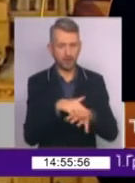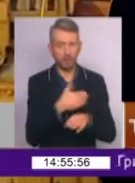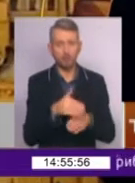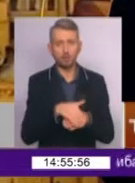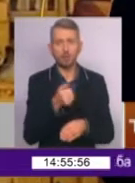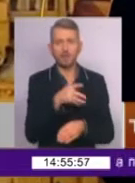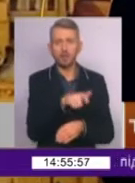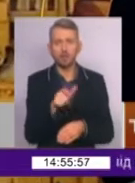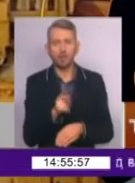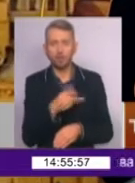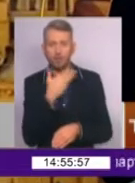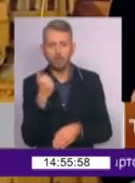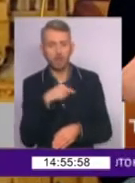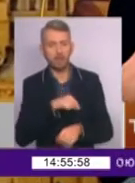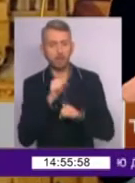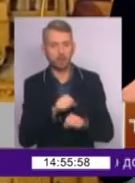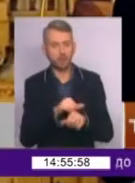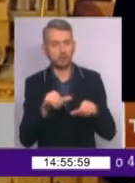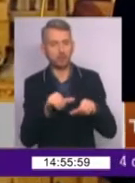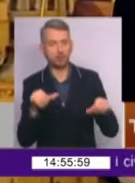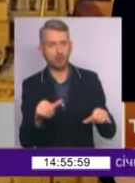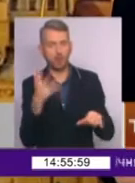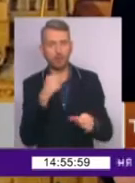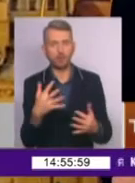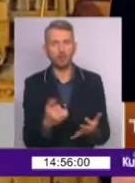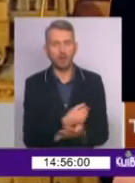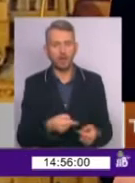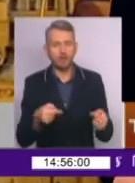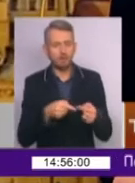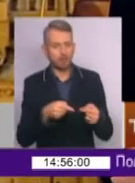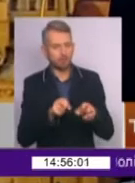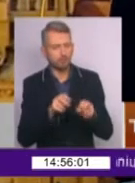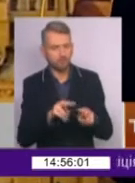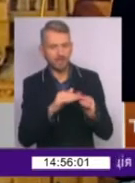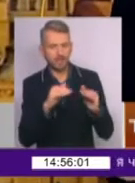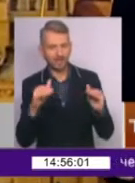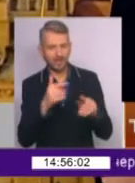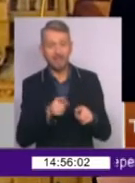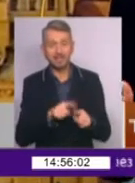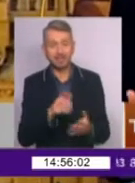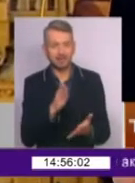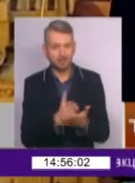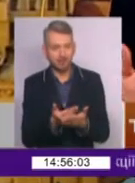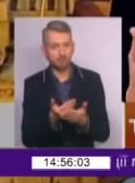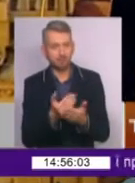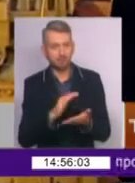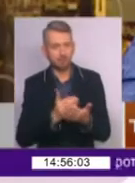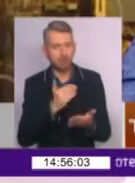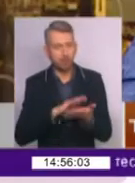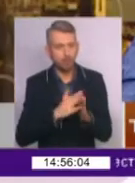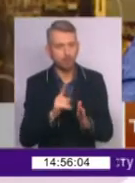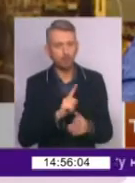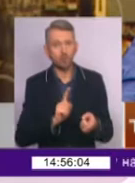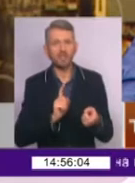людей, яких немає імунітету, збільшується, і коли вона досягає певного критичного рівня, це є передумовою для того, щоб